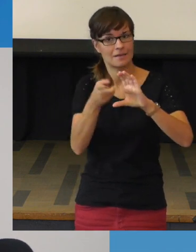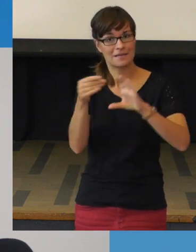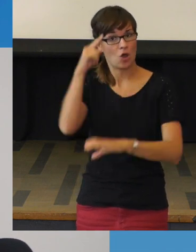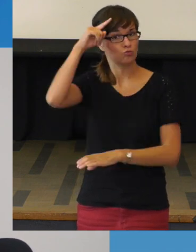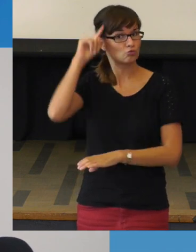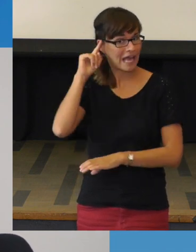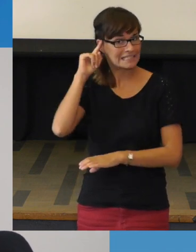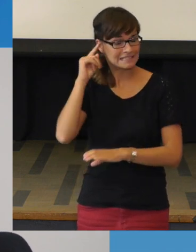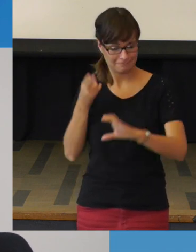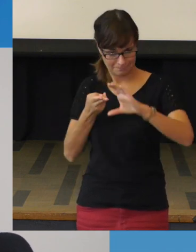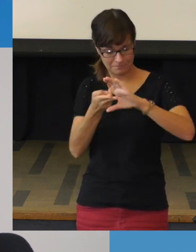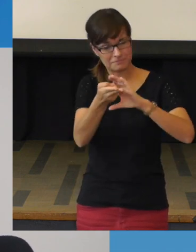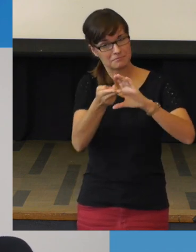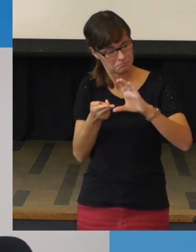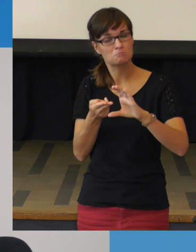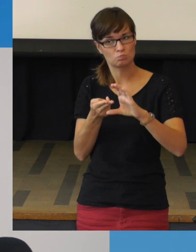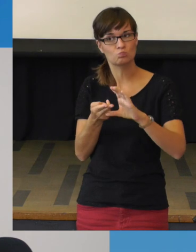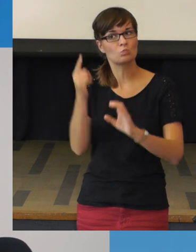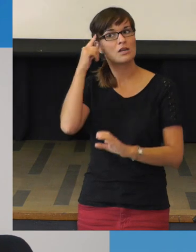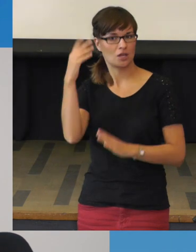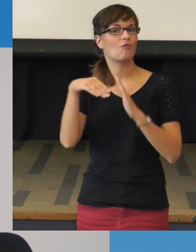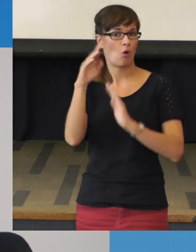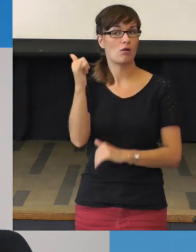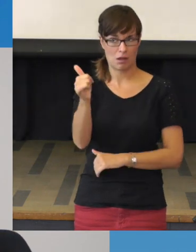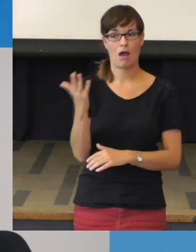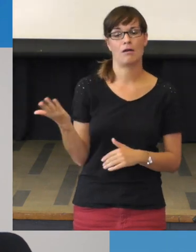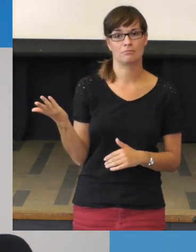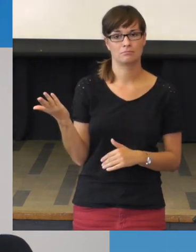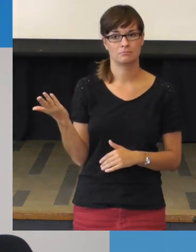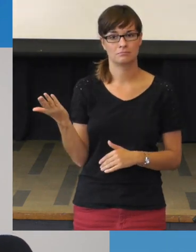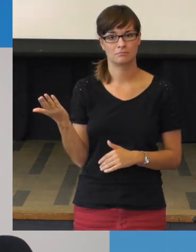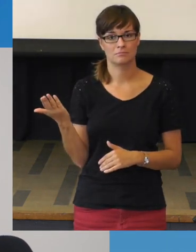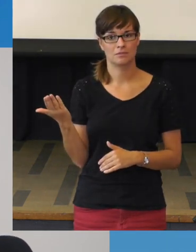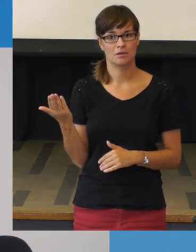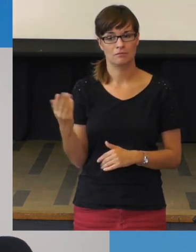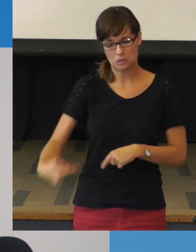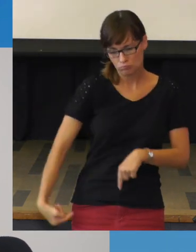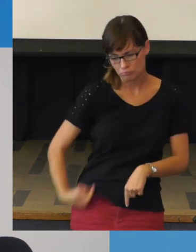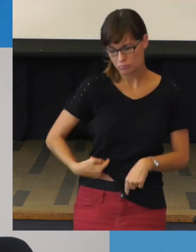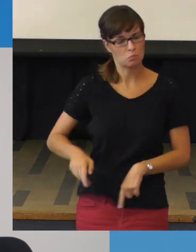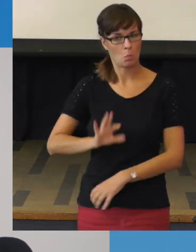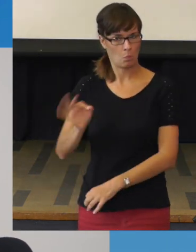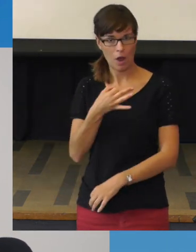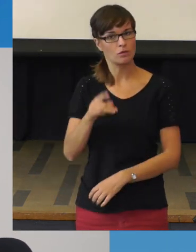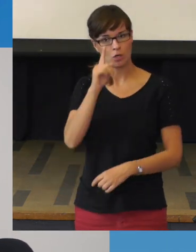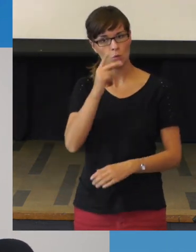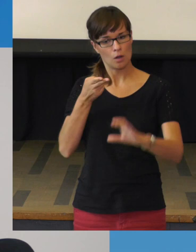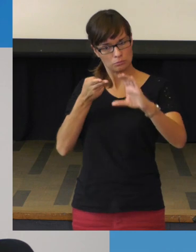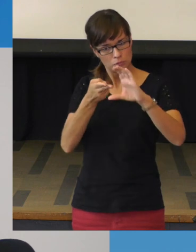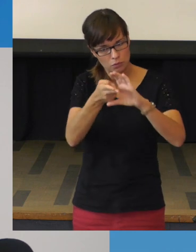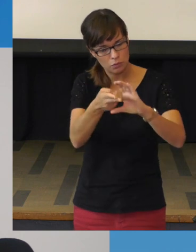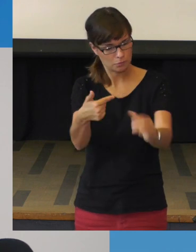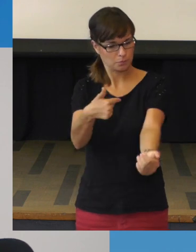ist sicherlich eine sinnvolle Untersuchung als nicht-invasive Diagnostik, bevor man einen Katheter macht,